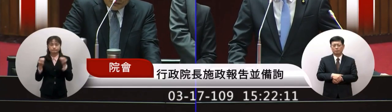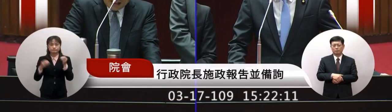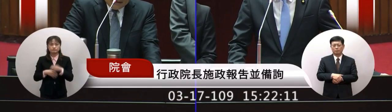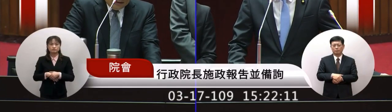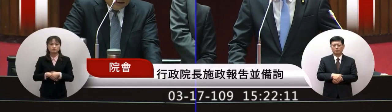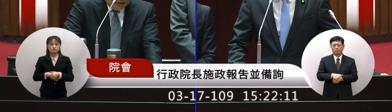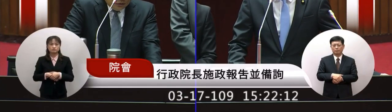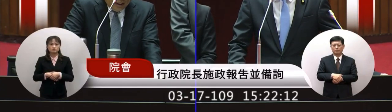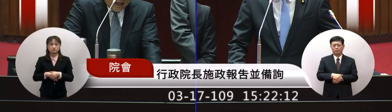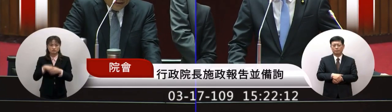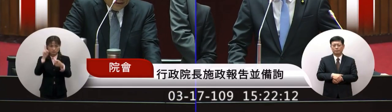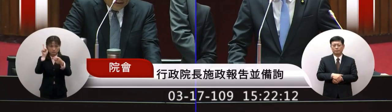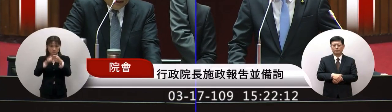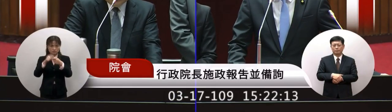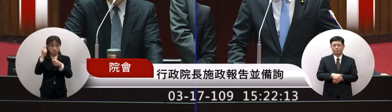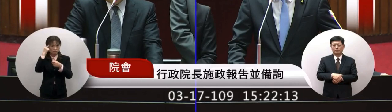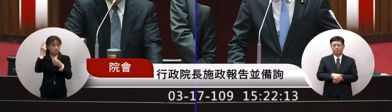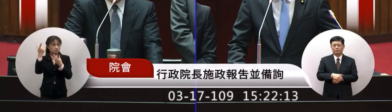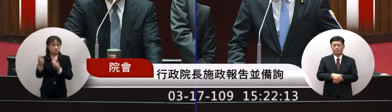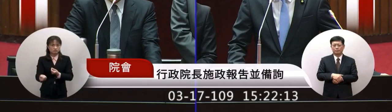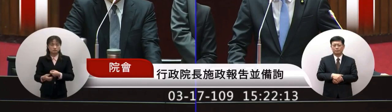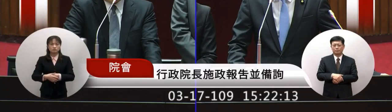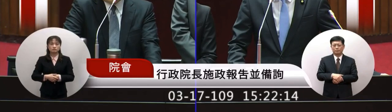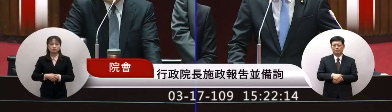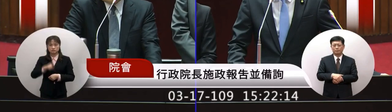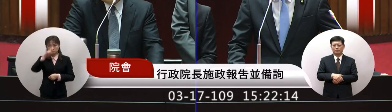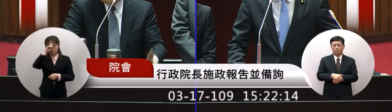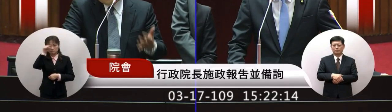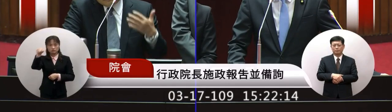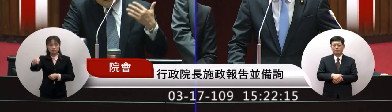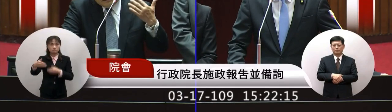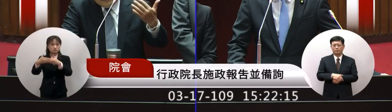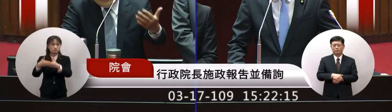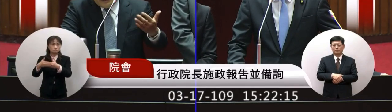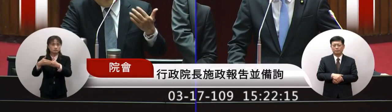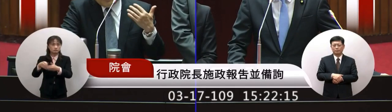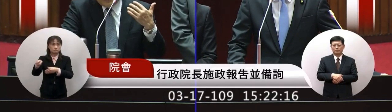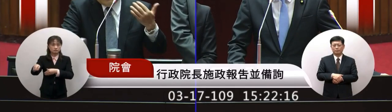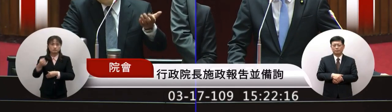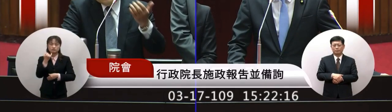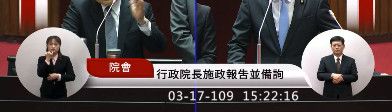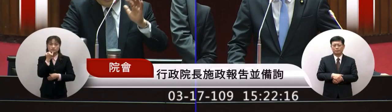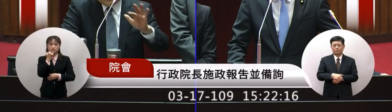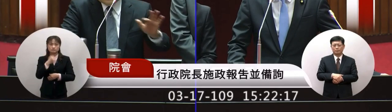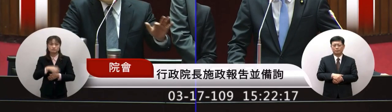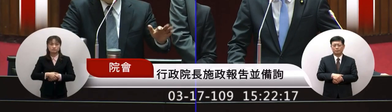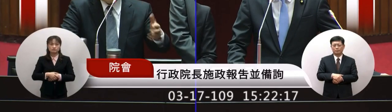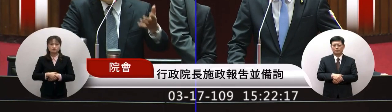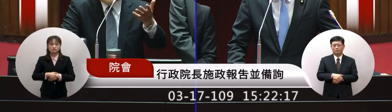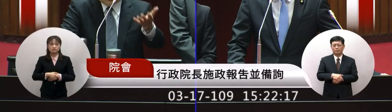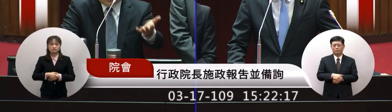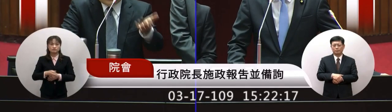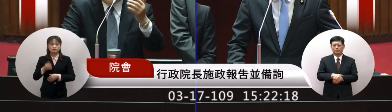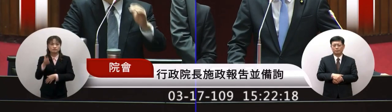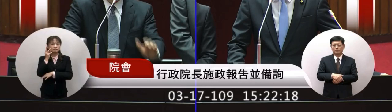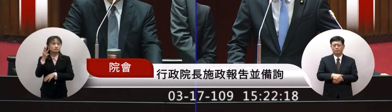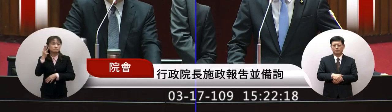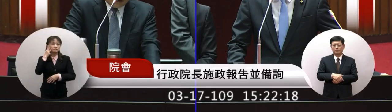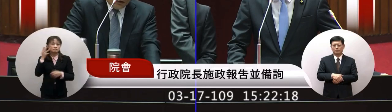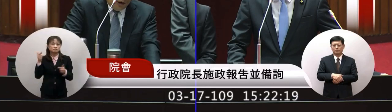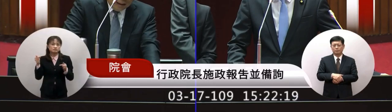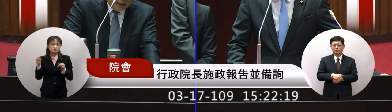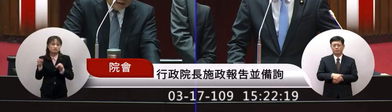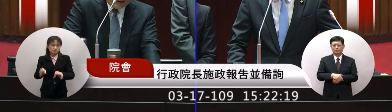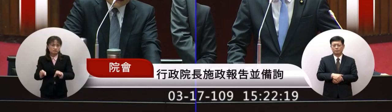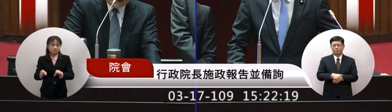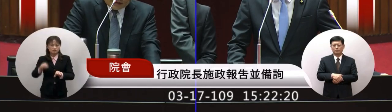总希望对岸能够把这个两边少一点政治，多一点这